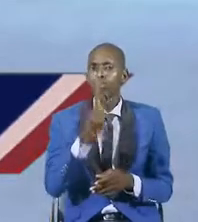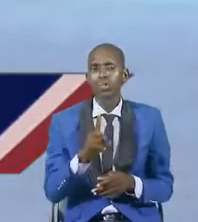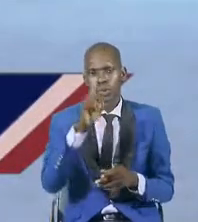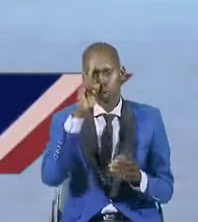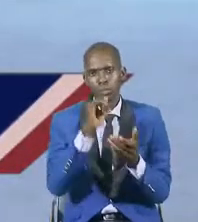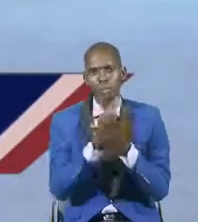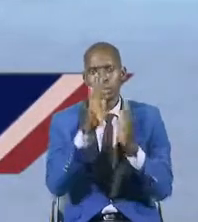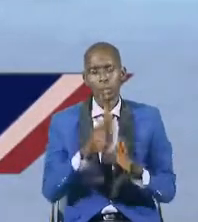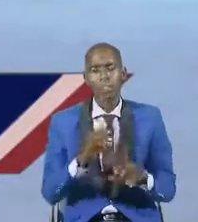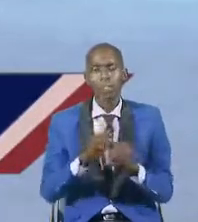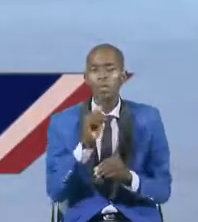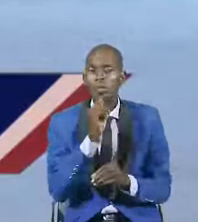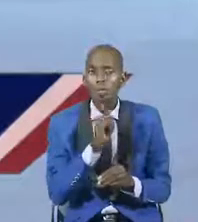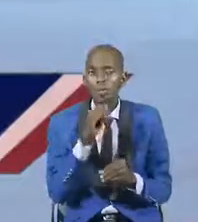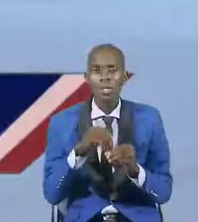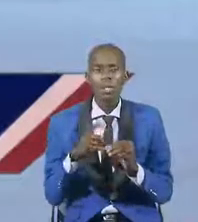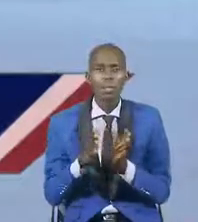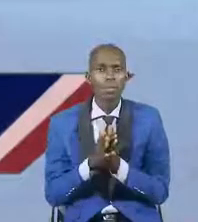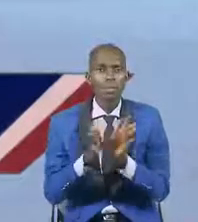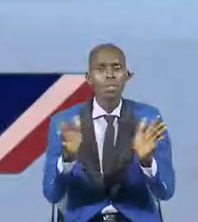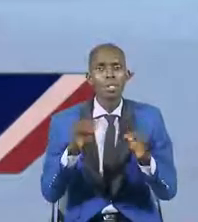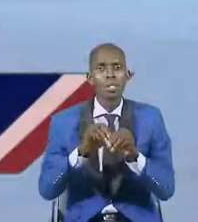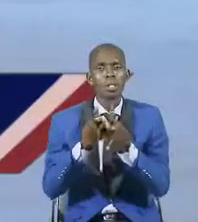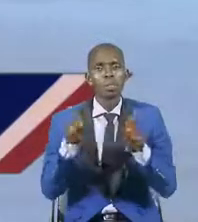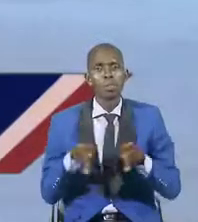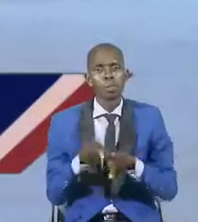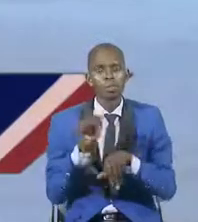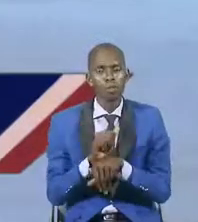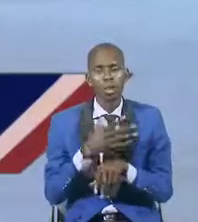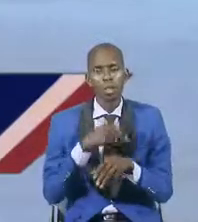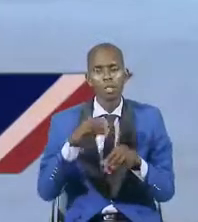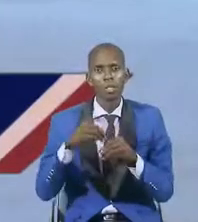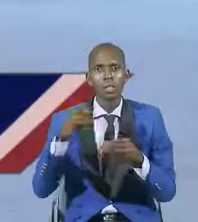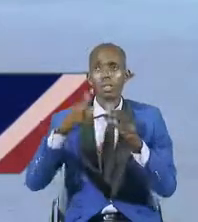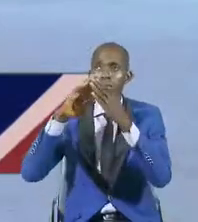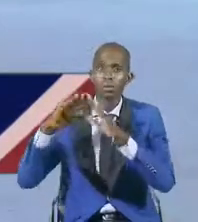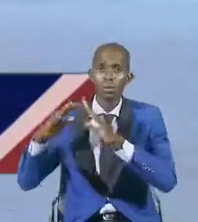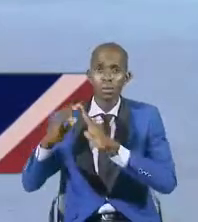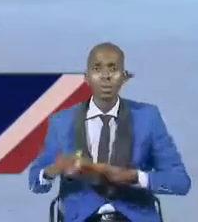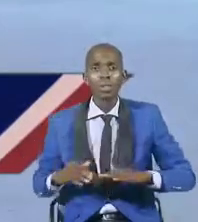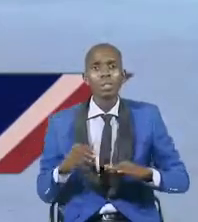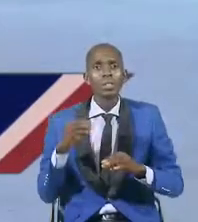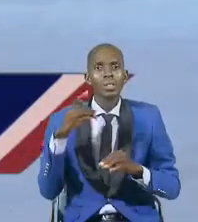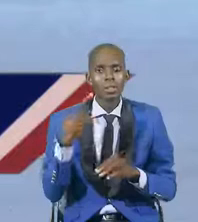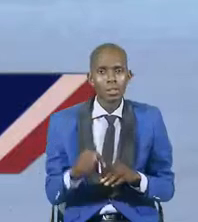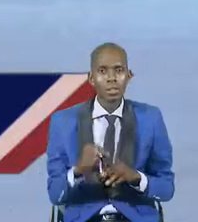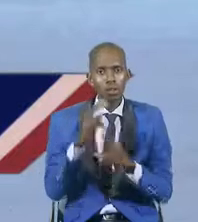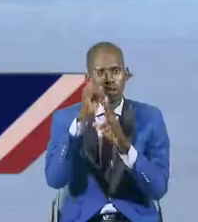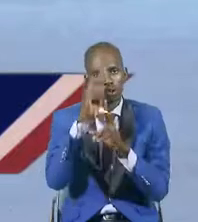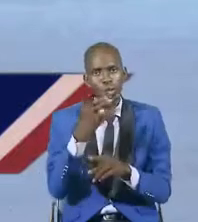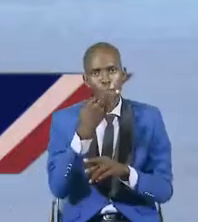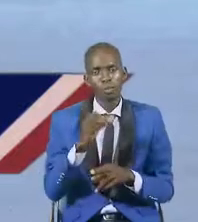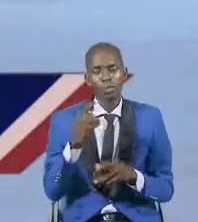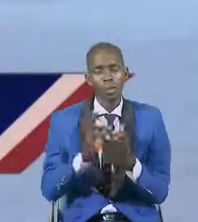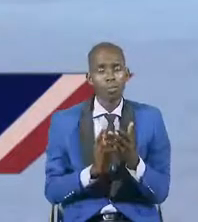que en public et en privé, il est intègre. Là où il travaille, dans sa communauté, l'intégrité des hommes